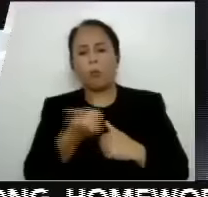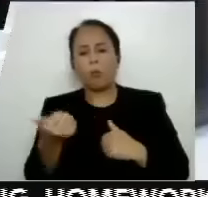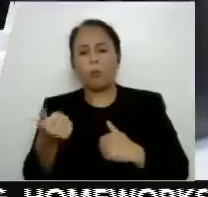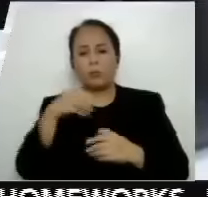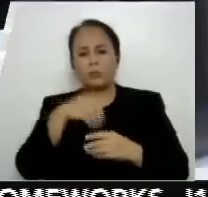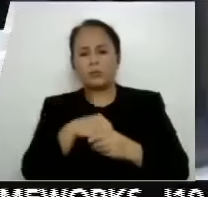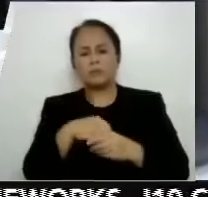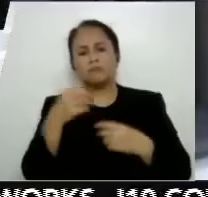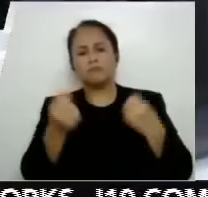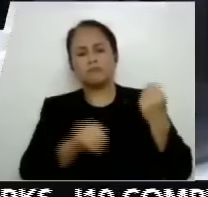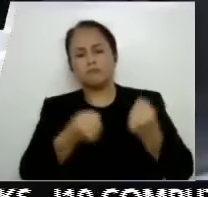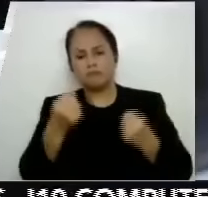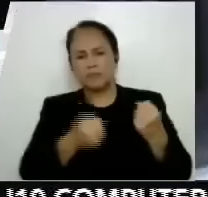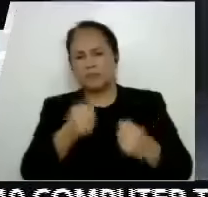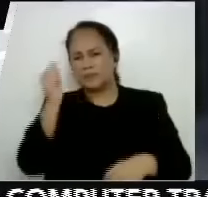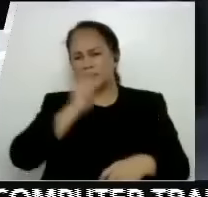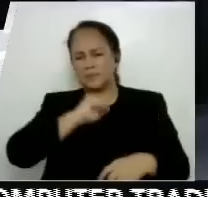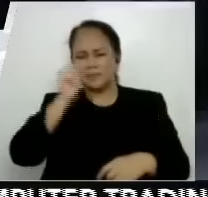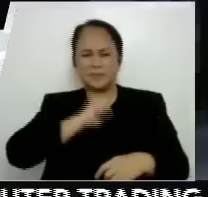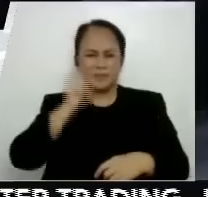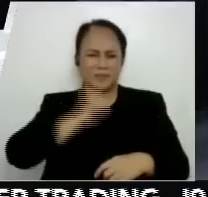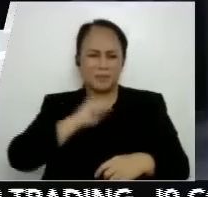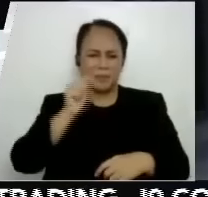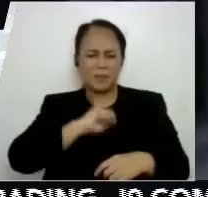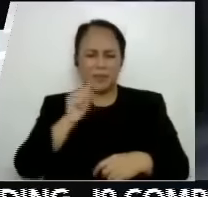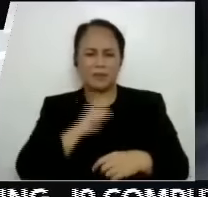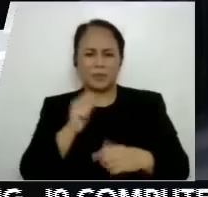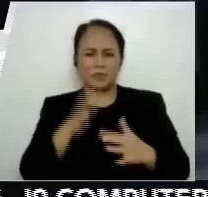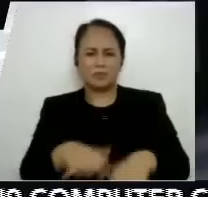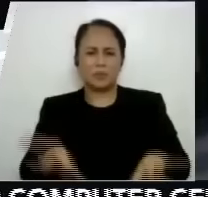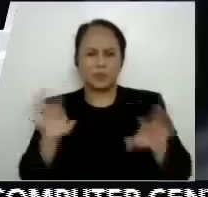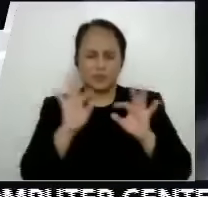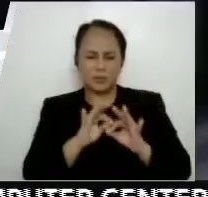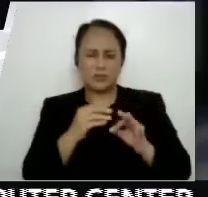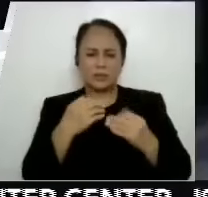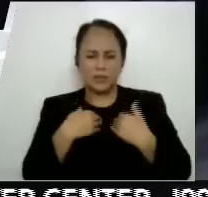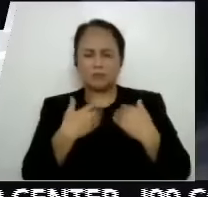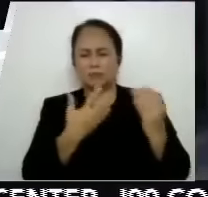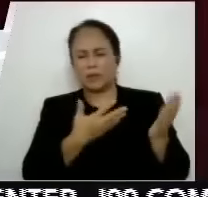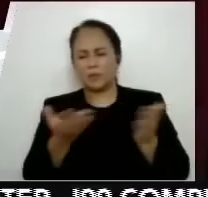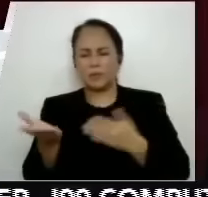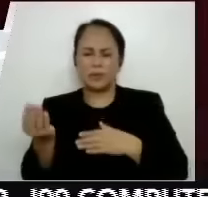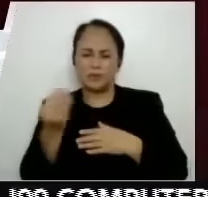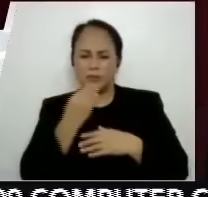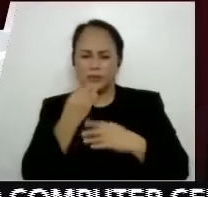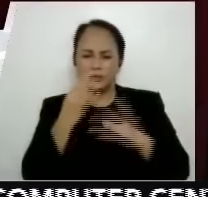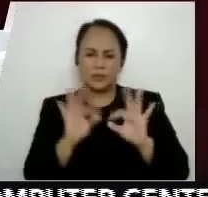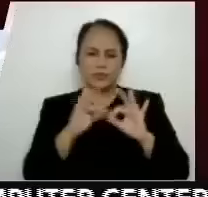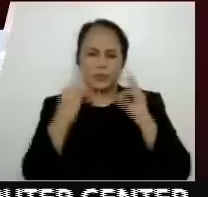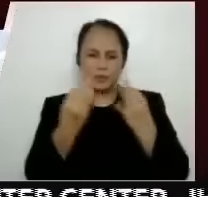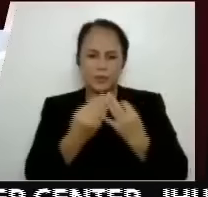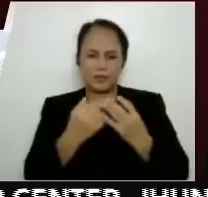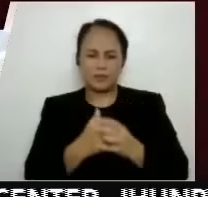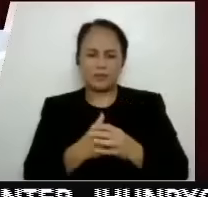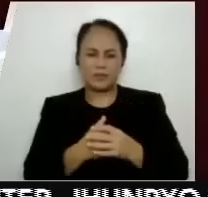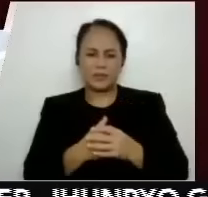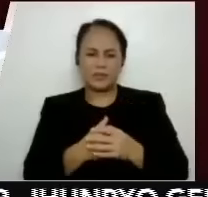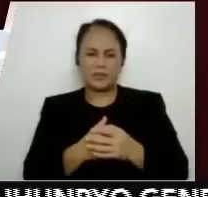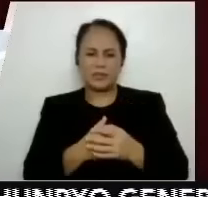tinitiis Nam makala ng pangkain sa ano sa pamilya namin malakas ng ng